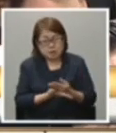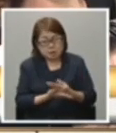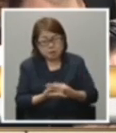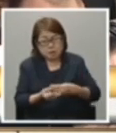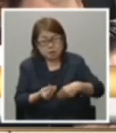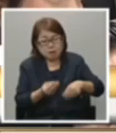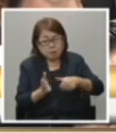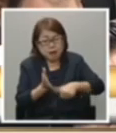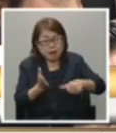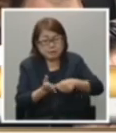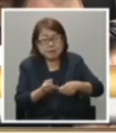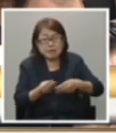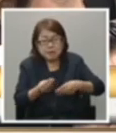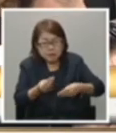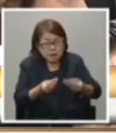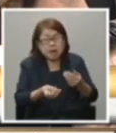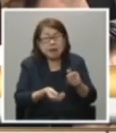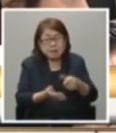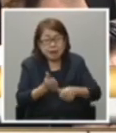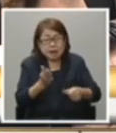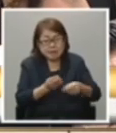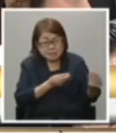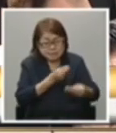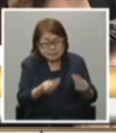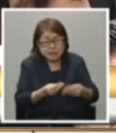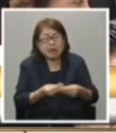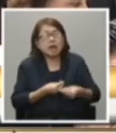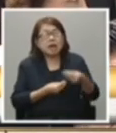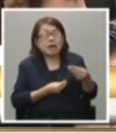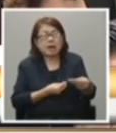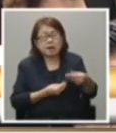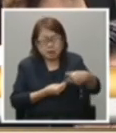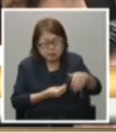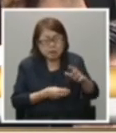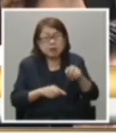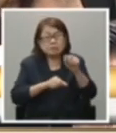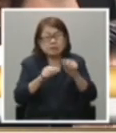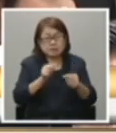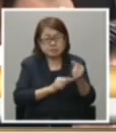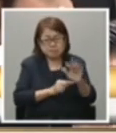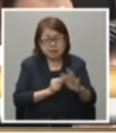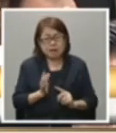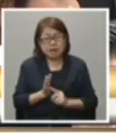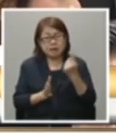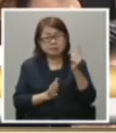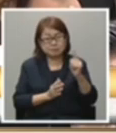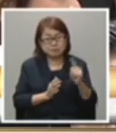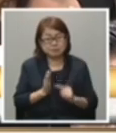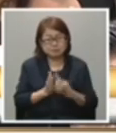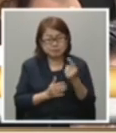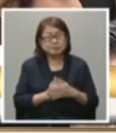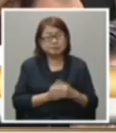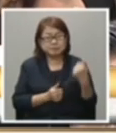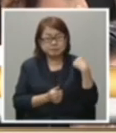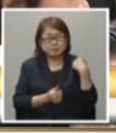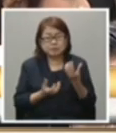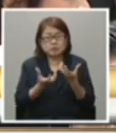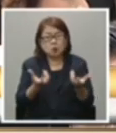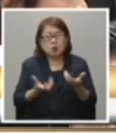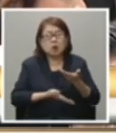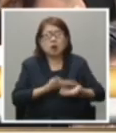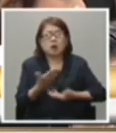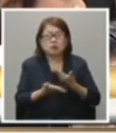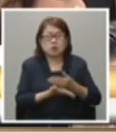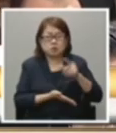ให้กับคนของเขาอีก 15% แค่เริ่มต้นเนี่ยเขาก็ต้นทุนสินค้าถูกกว่